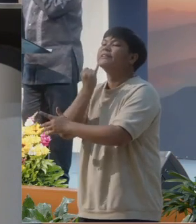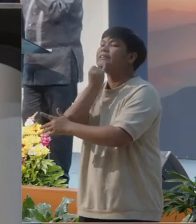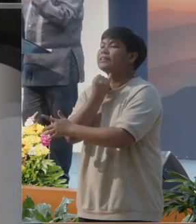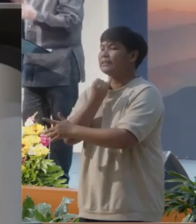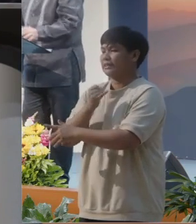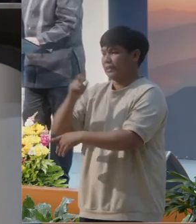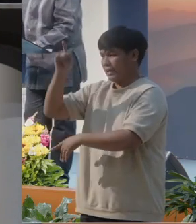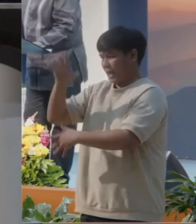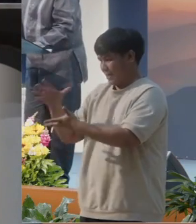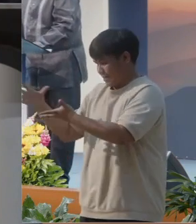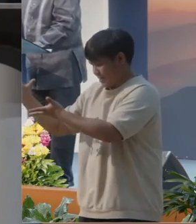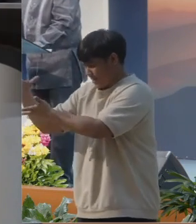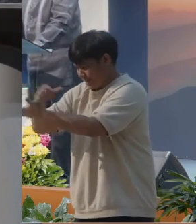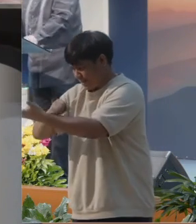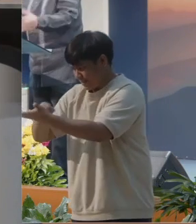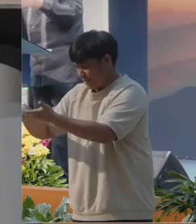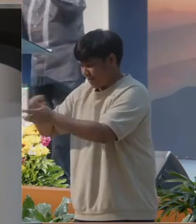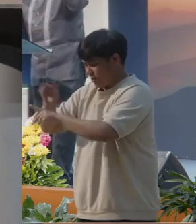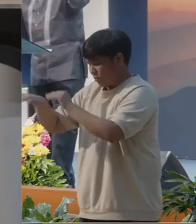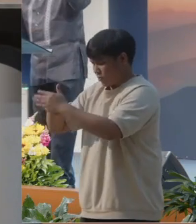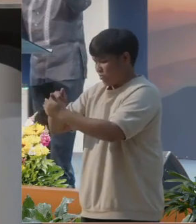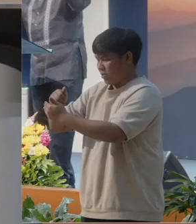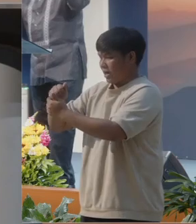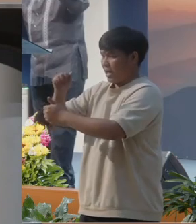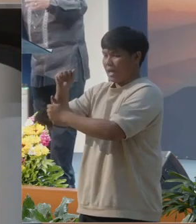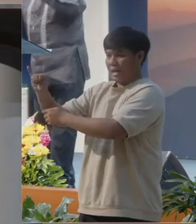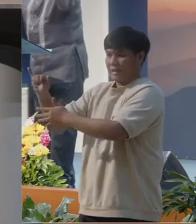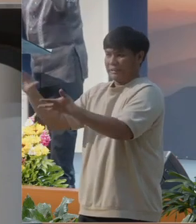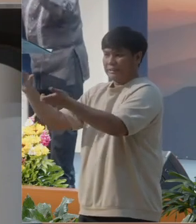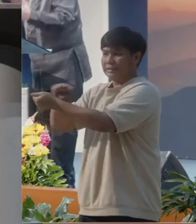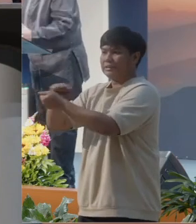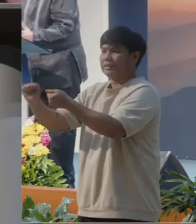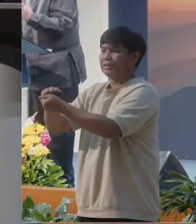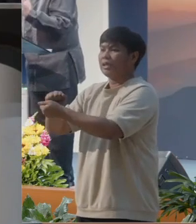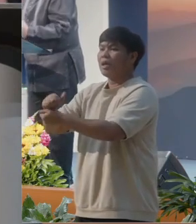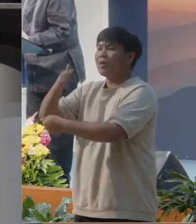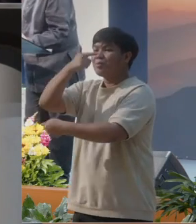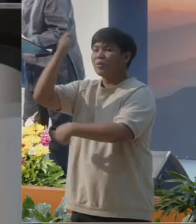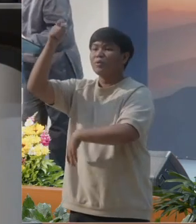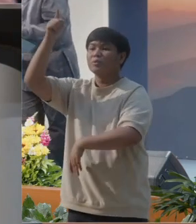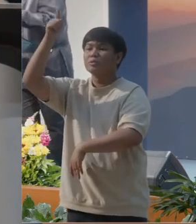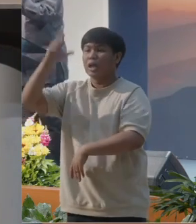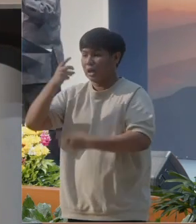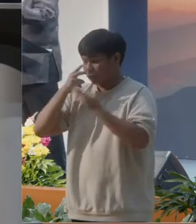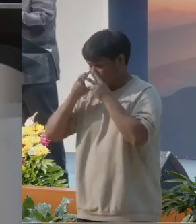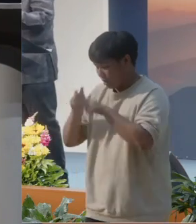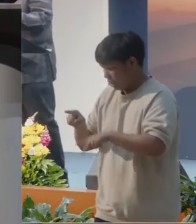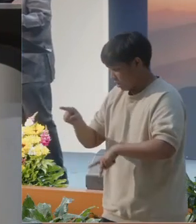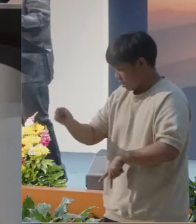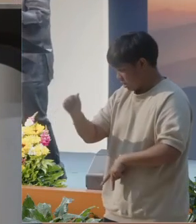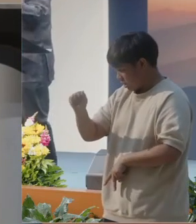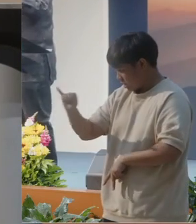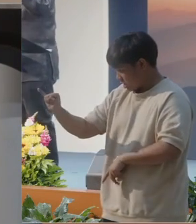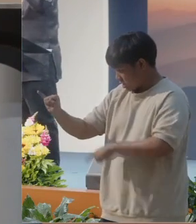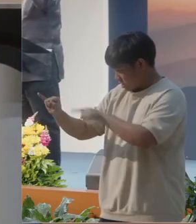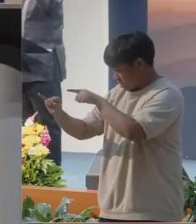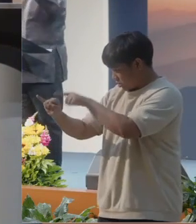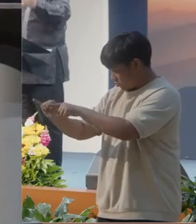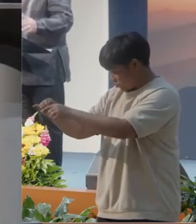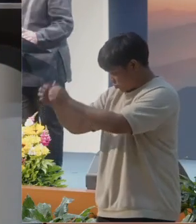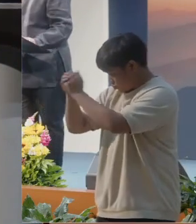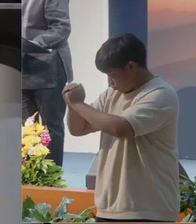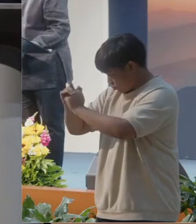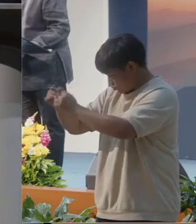ng Diyos. Bakit po? Sapagkat ang ating Panginoon, hinusgahan niya ang Ai dahil sila ay may